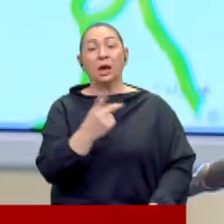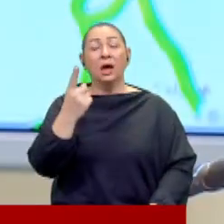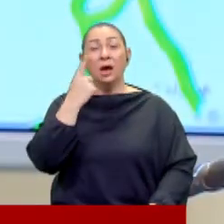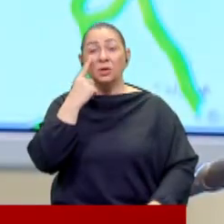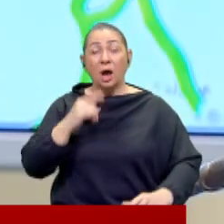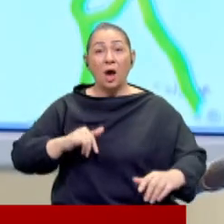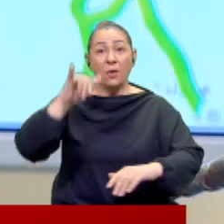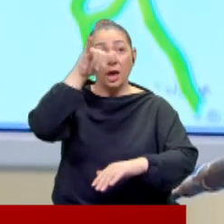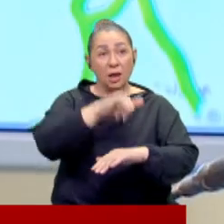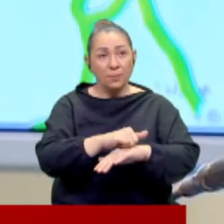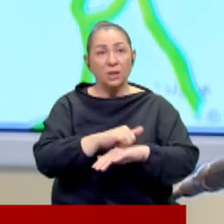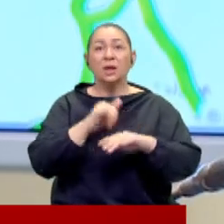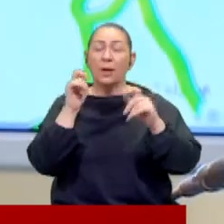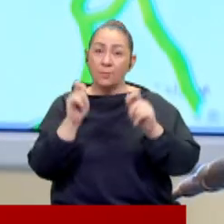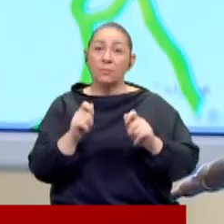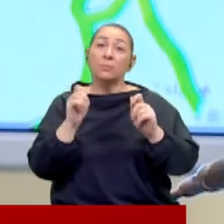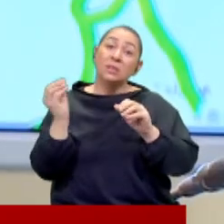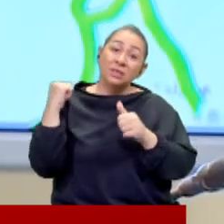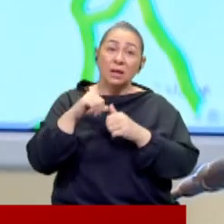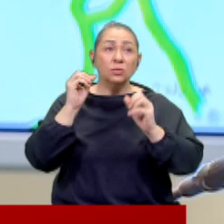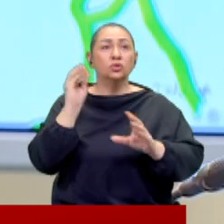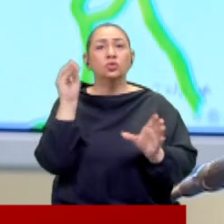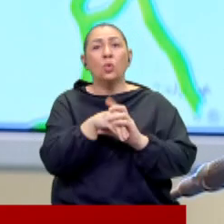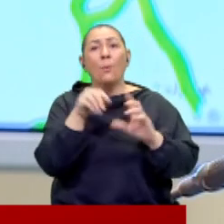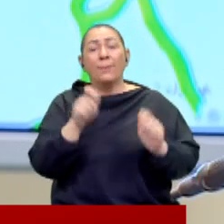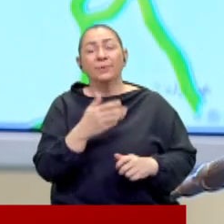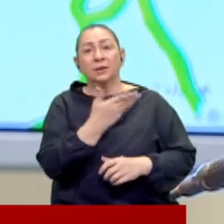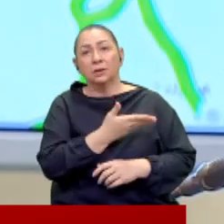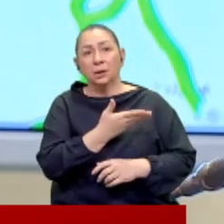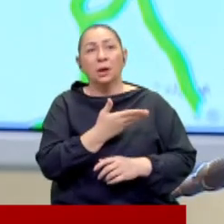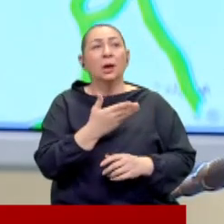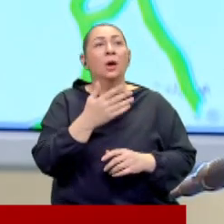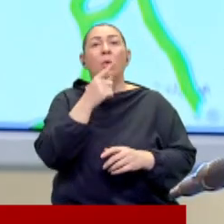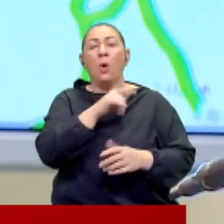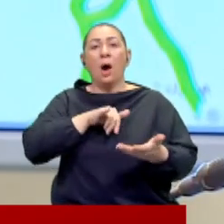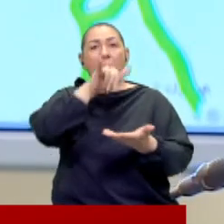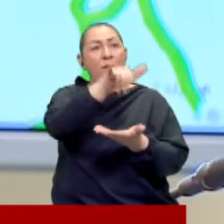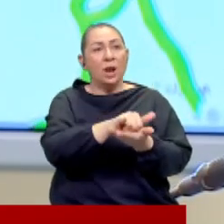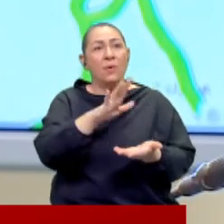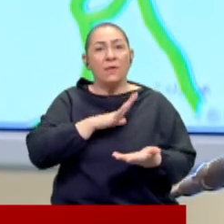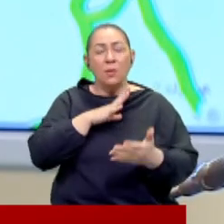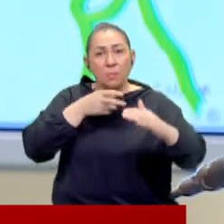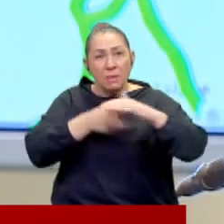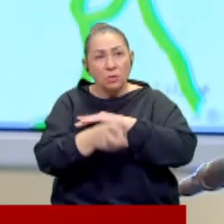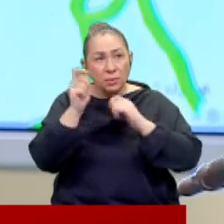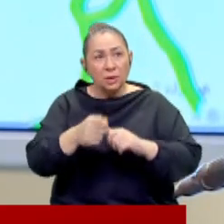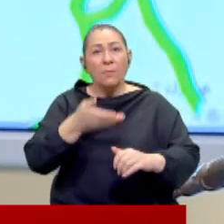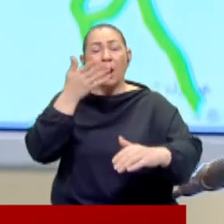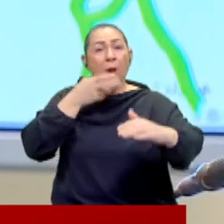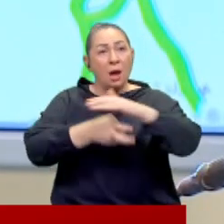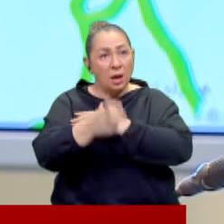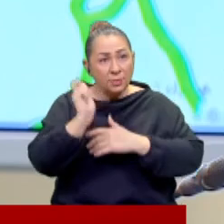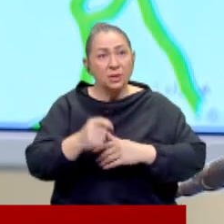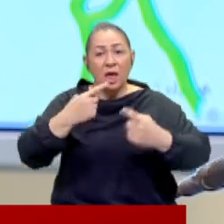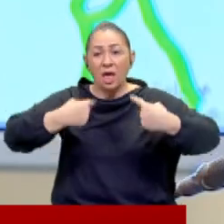Atatürk Havalimanı kullanılmalı çöp yaptık Atatürk Havalimanı Havalimanı orada var diye Metro yapıp Marmara